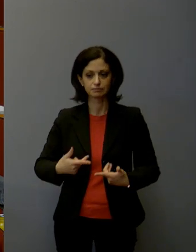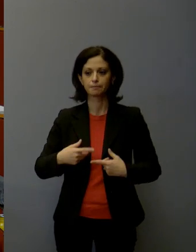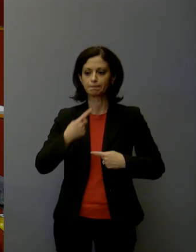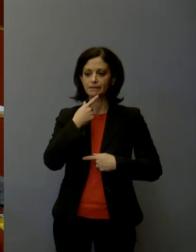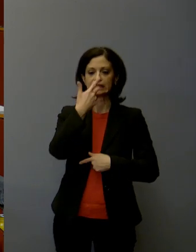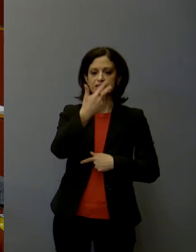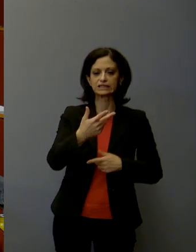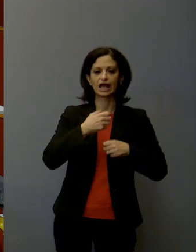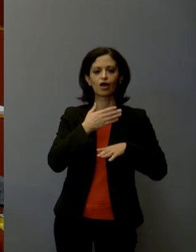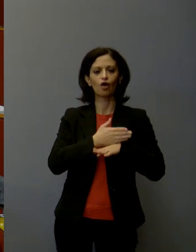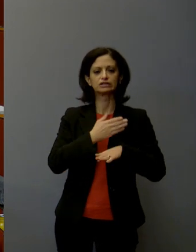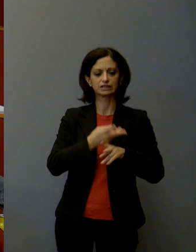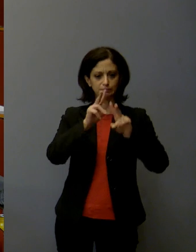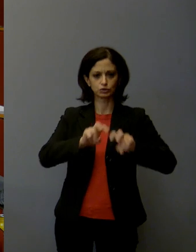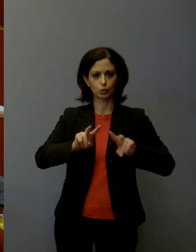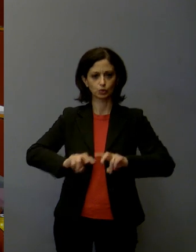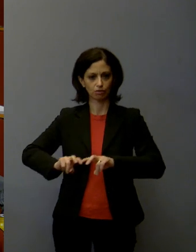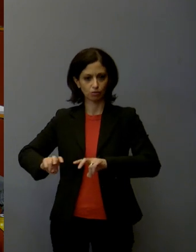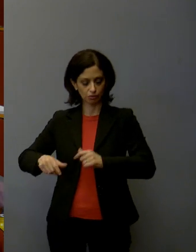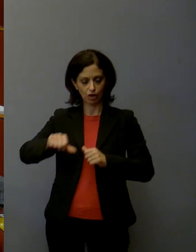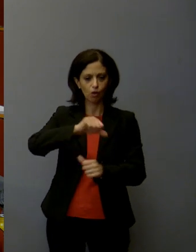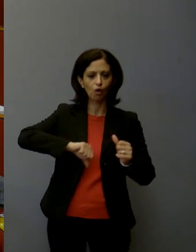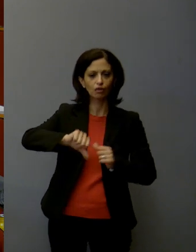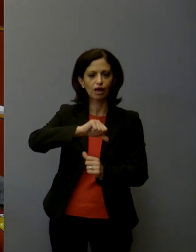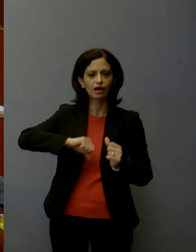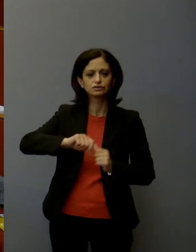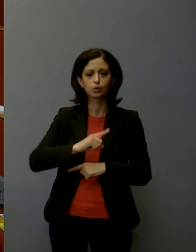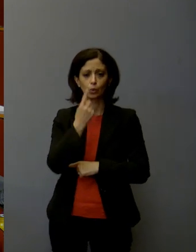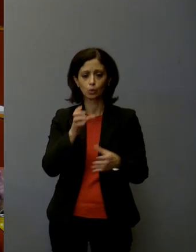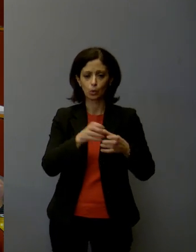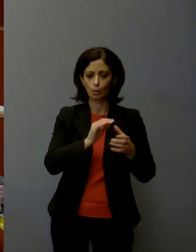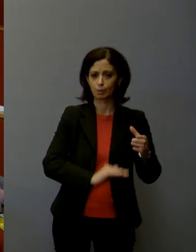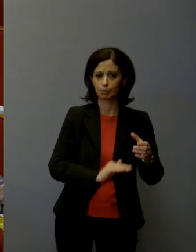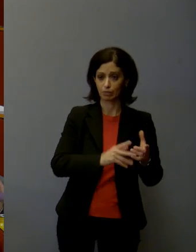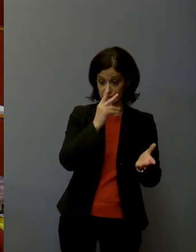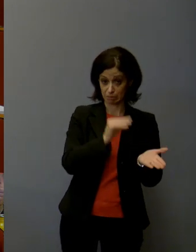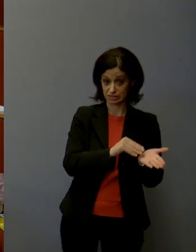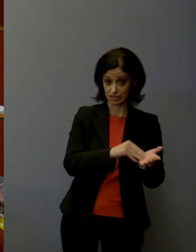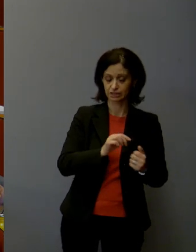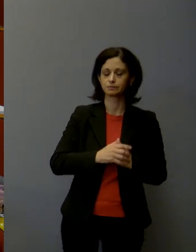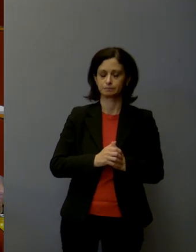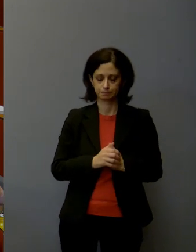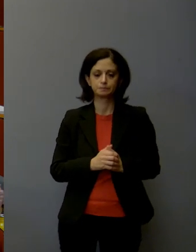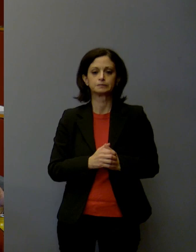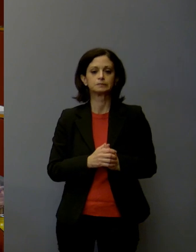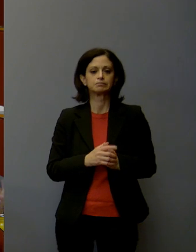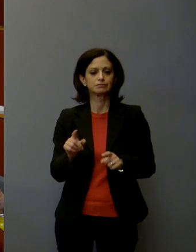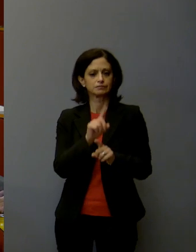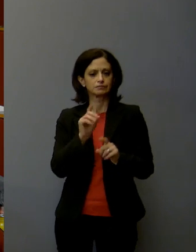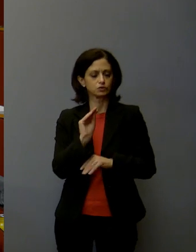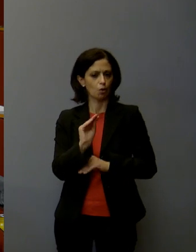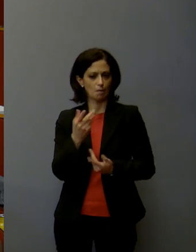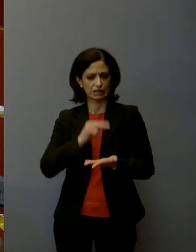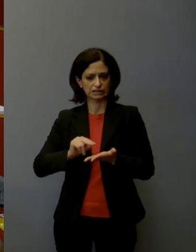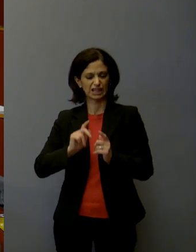consiglieri alle funzioni di scrutatori scelti a rotazioni di cui uno tra i gruppi della minoranza se presenti la il quesito che pongo